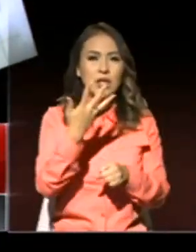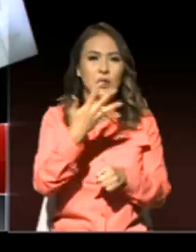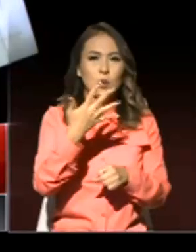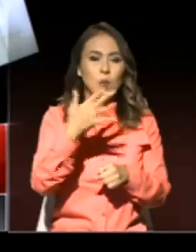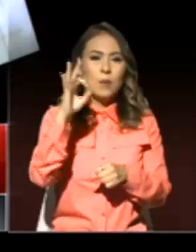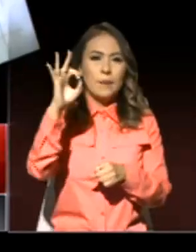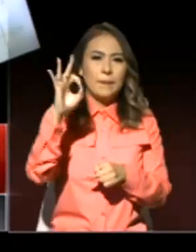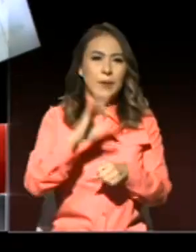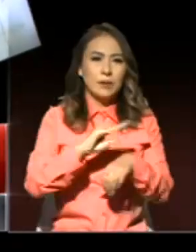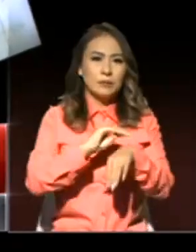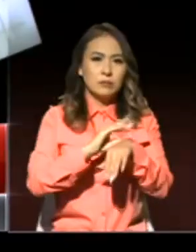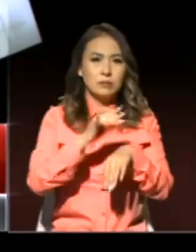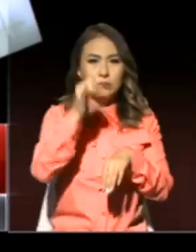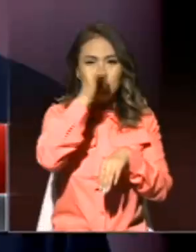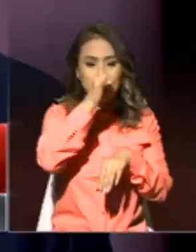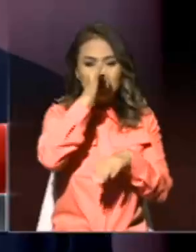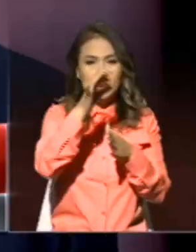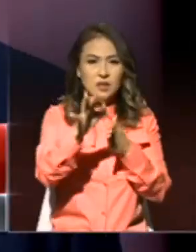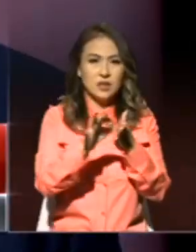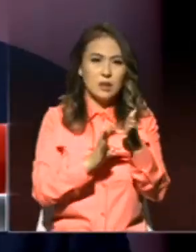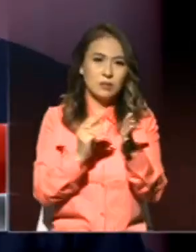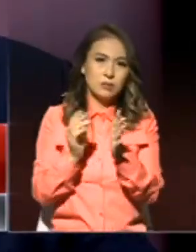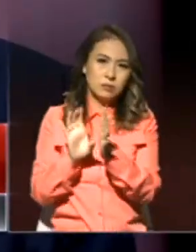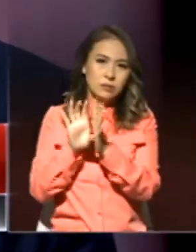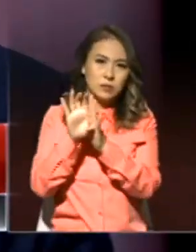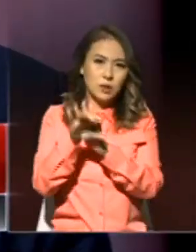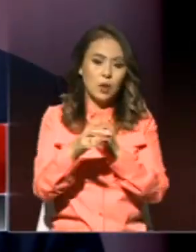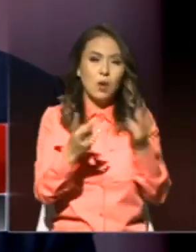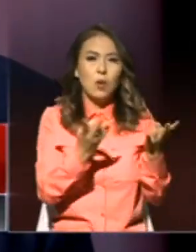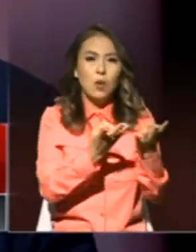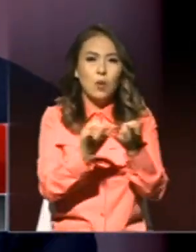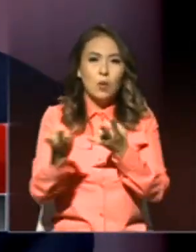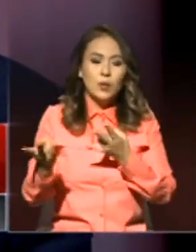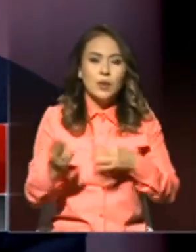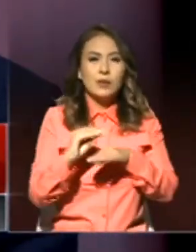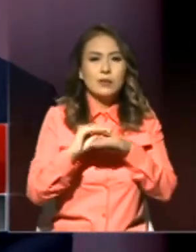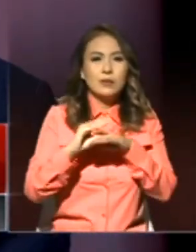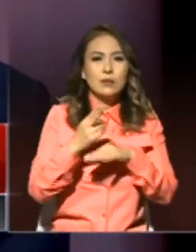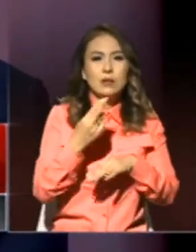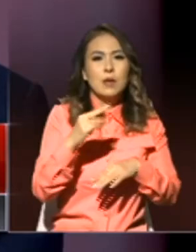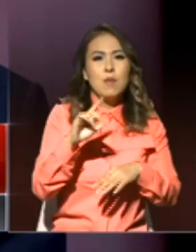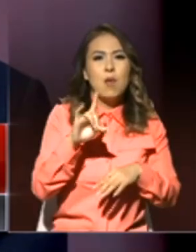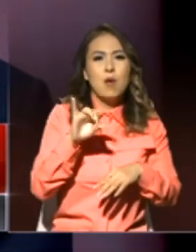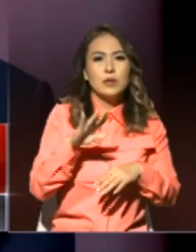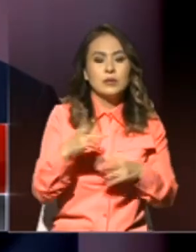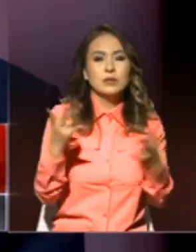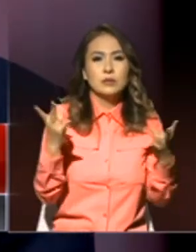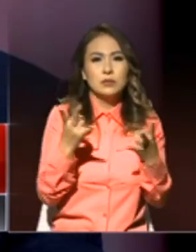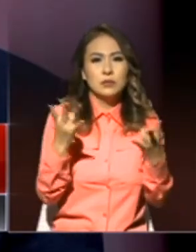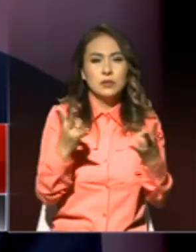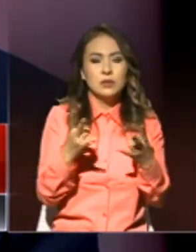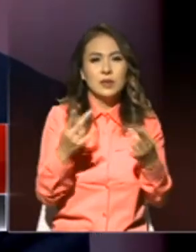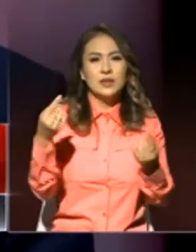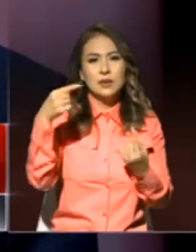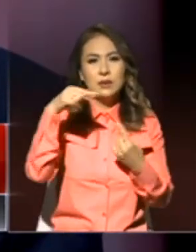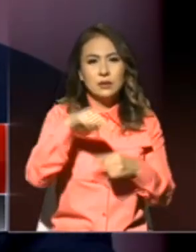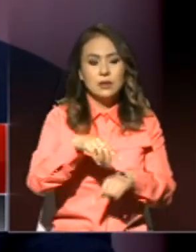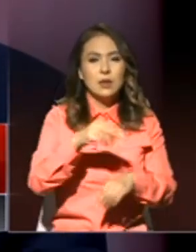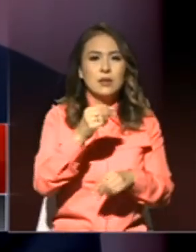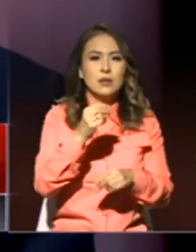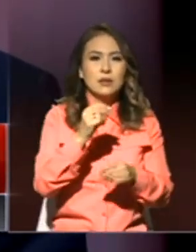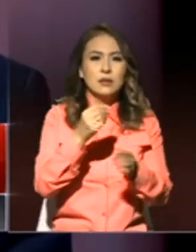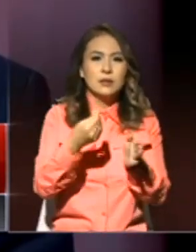50% жинақтамай бірден салып алып жатқан адамдарға қажетті оның депозитке салып қойған ақшасы ол пісу керек. Сәйкесінше оған банктен сыйақы